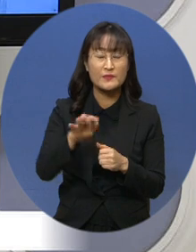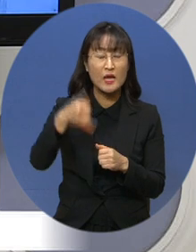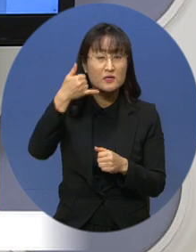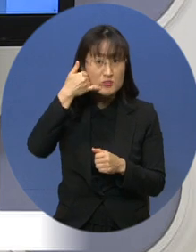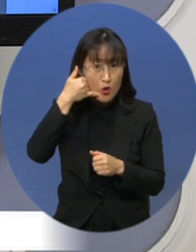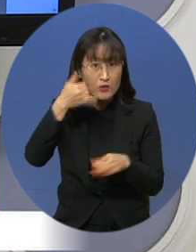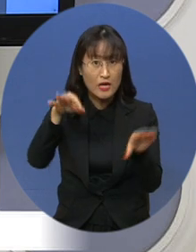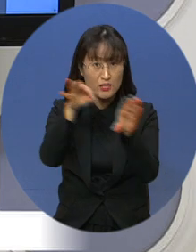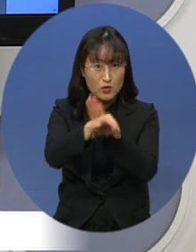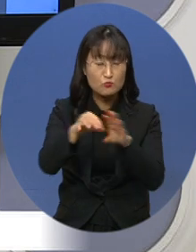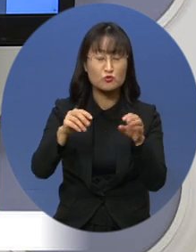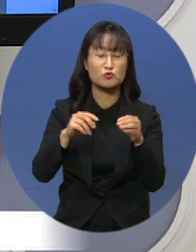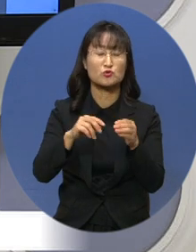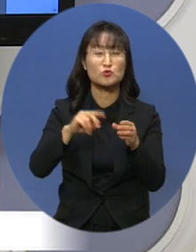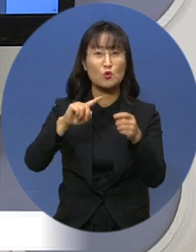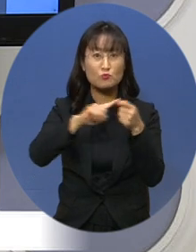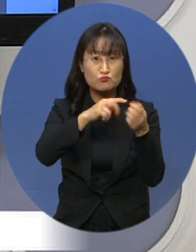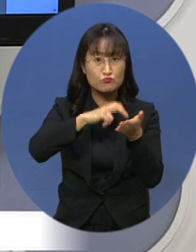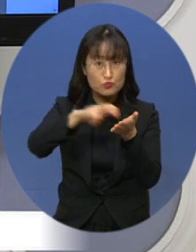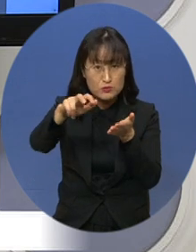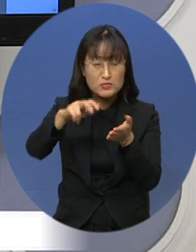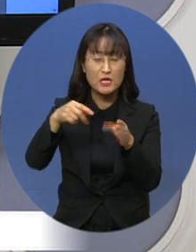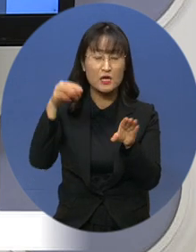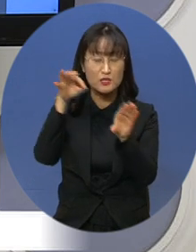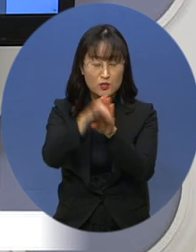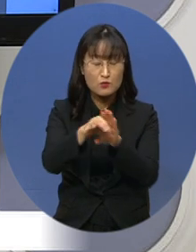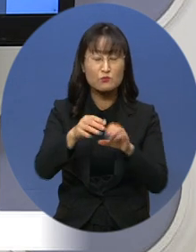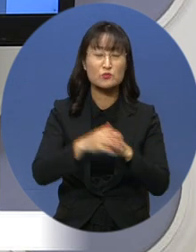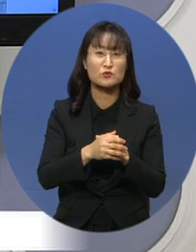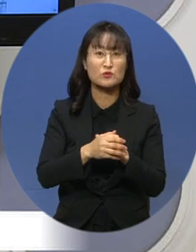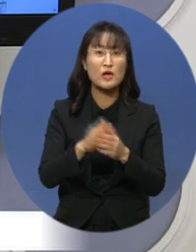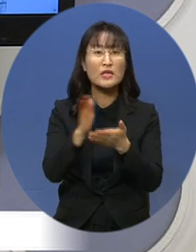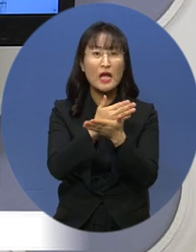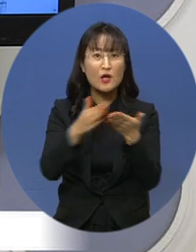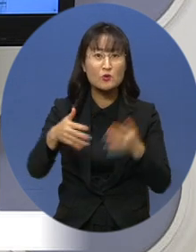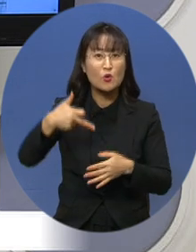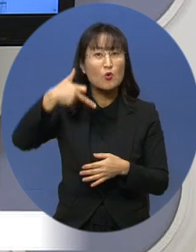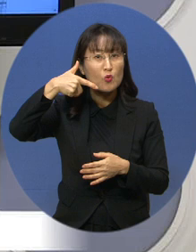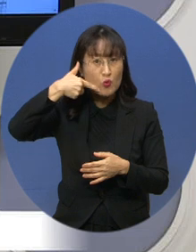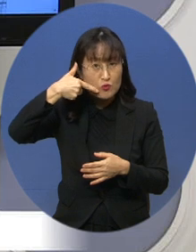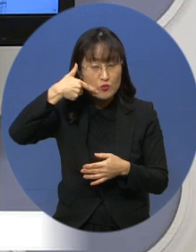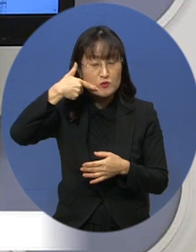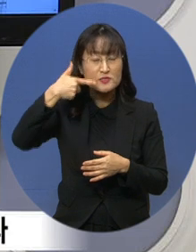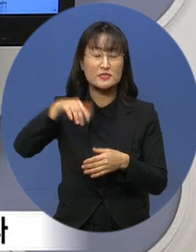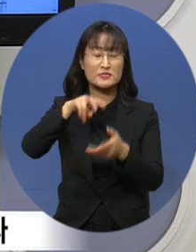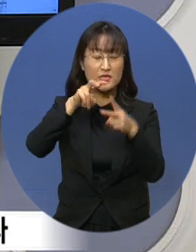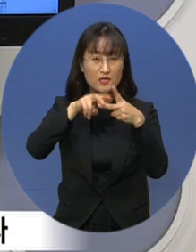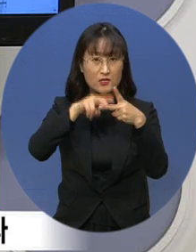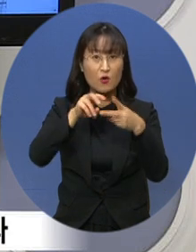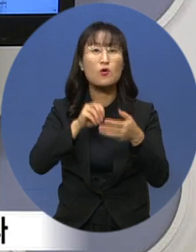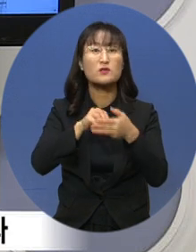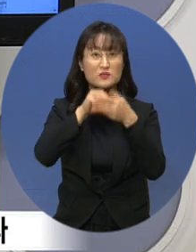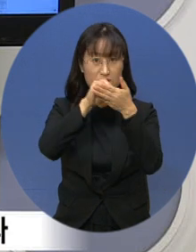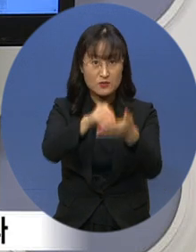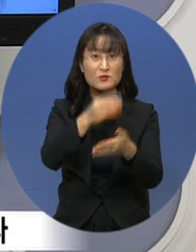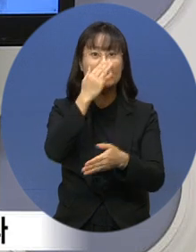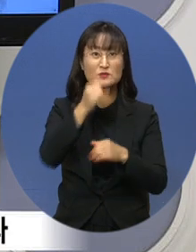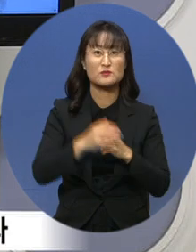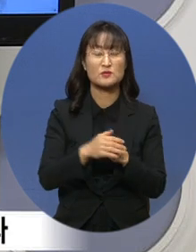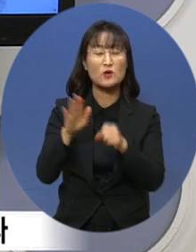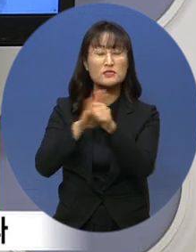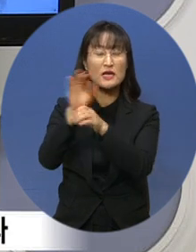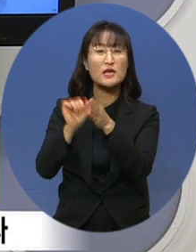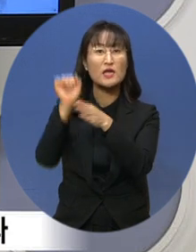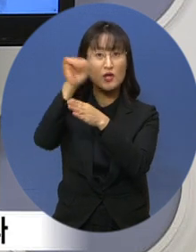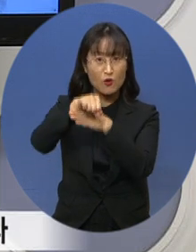보와 문짝이 보 사랑의 열매 나눔 콜센터를 통해 참여 가능 한데요 자세한 내용은 사랑의 열매 놀이 집 에서